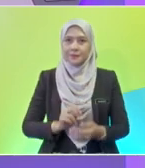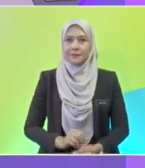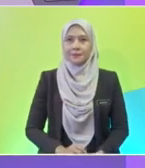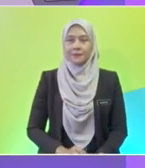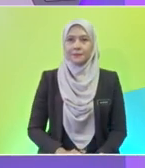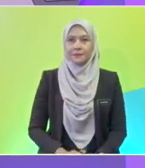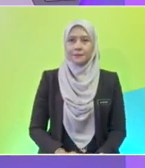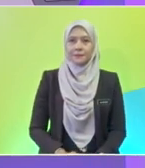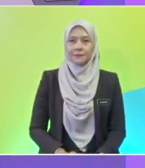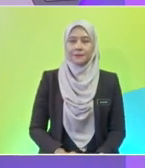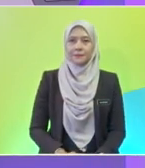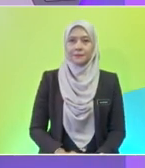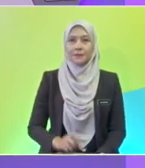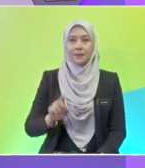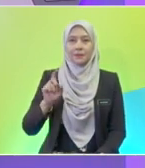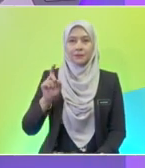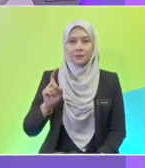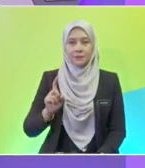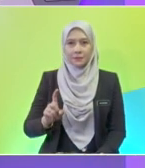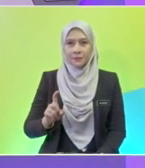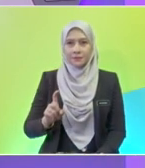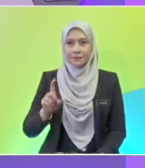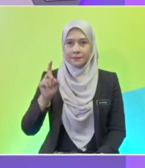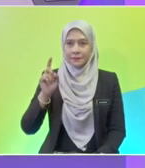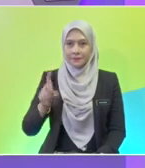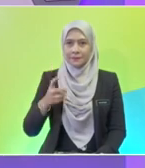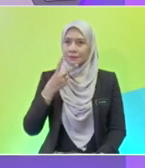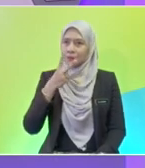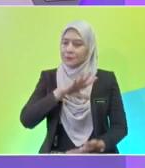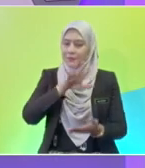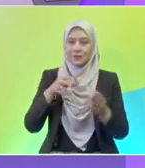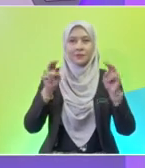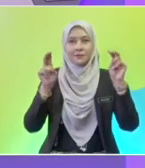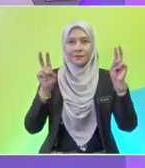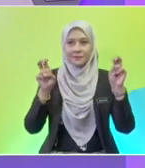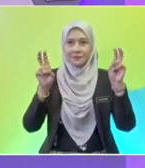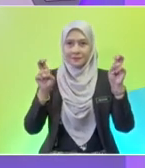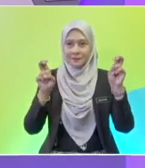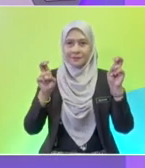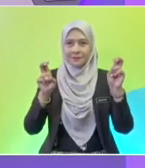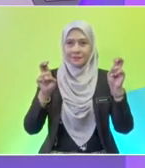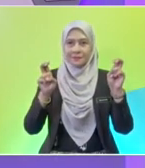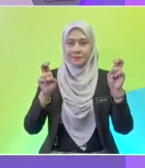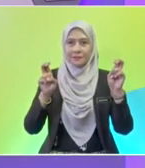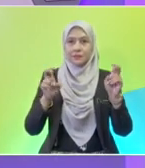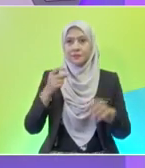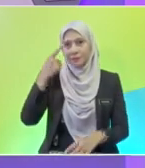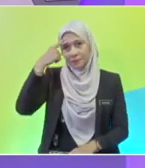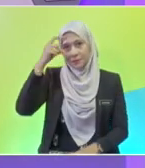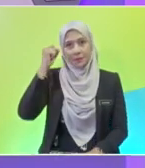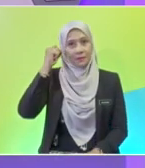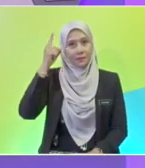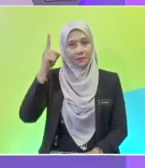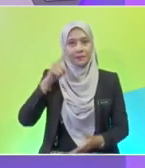walaupun Bukan satu-satu tak boleh itu kaidah terbaik tapi kita memahami apa yang kita